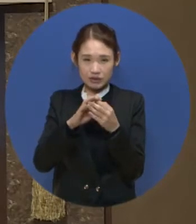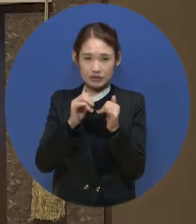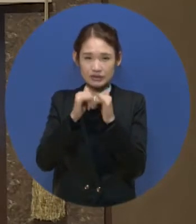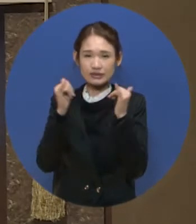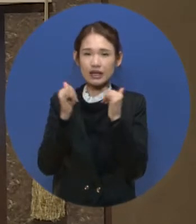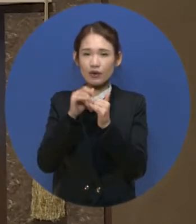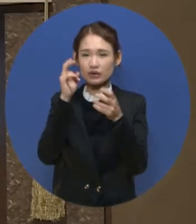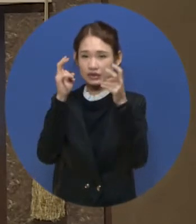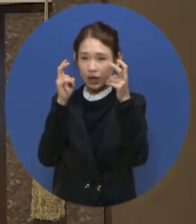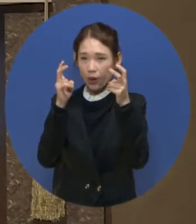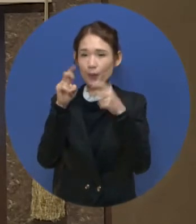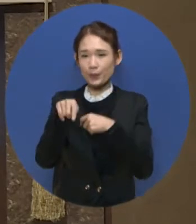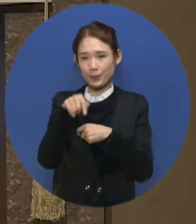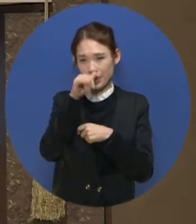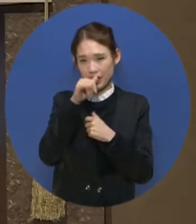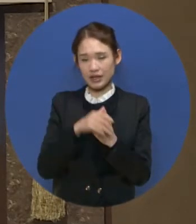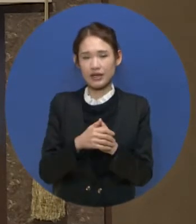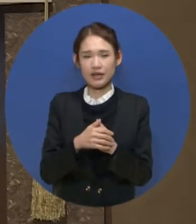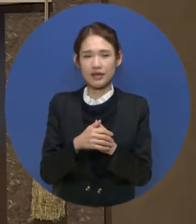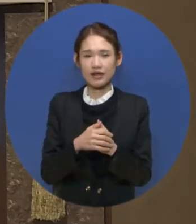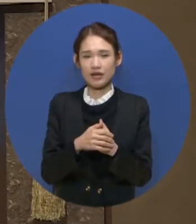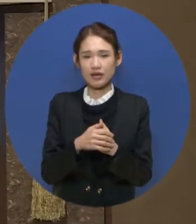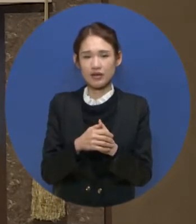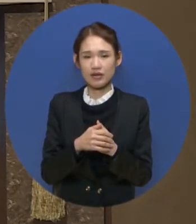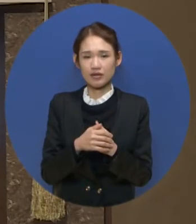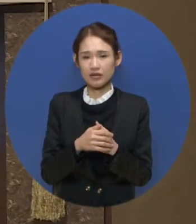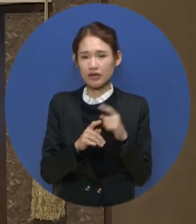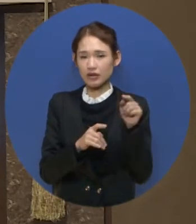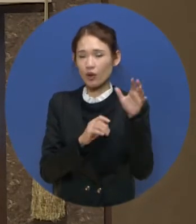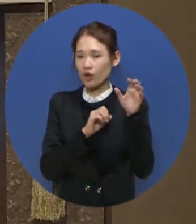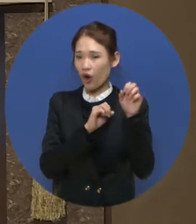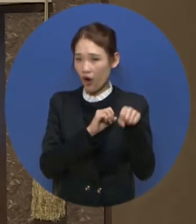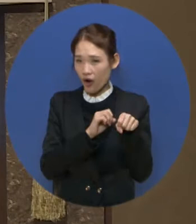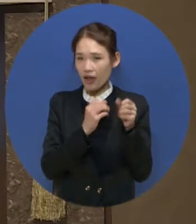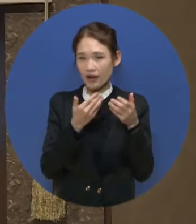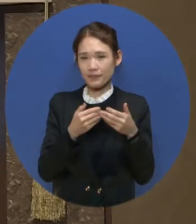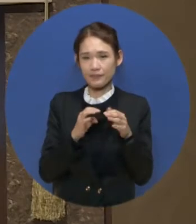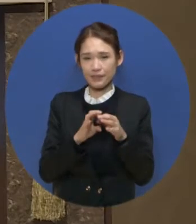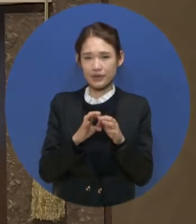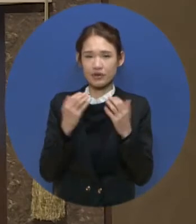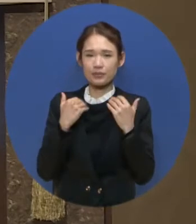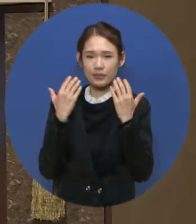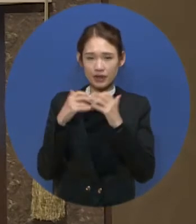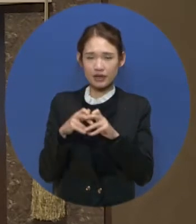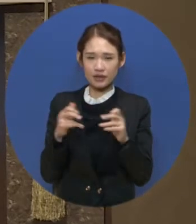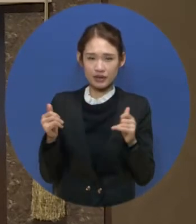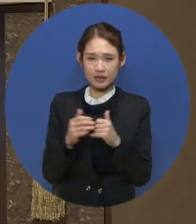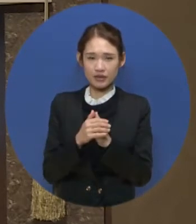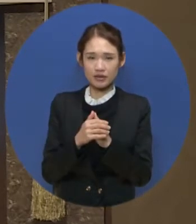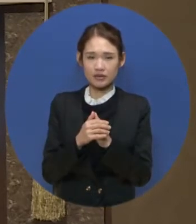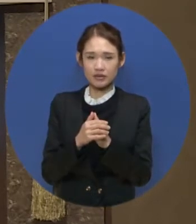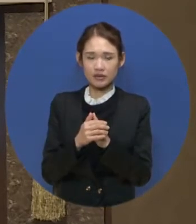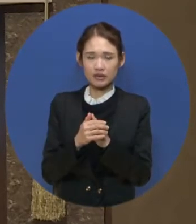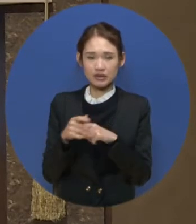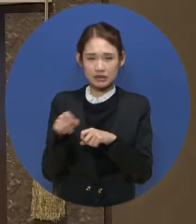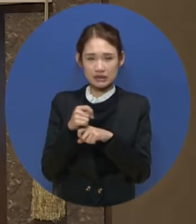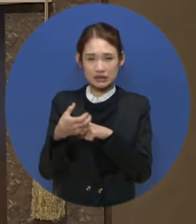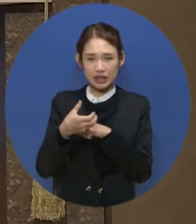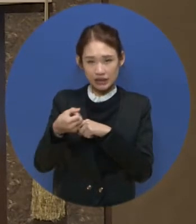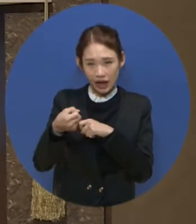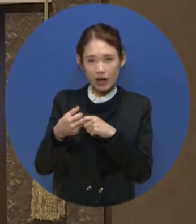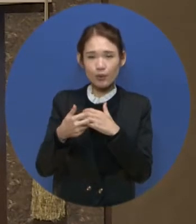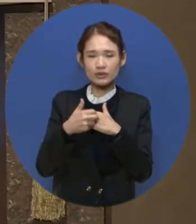또 사회적 기업이 있습니다. 예. 거기서 허락을 해줘 가지고 발달장애를 갖고 있는 분들이